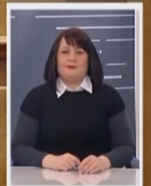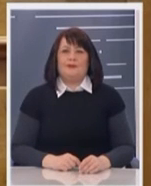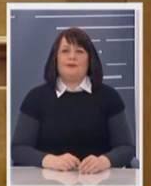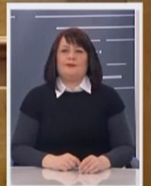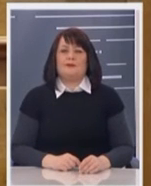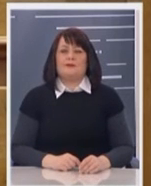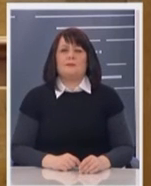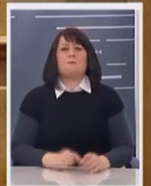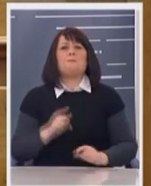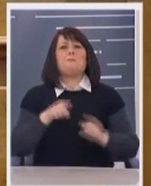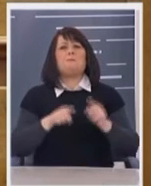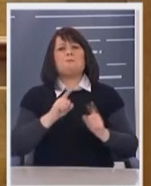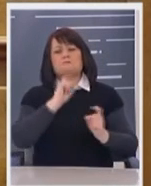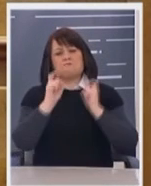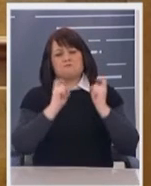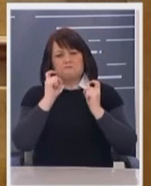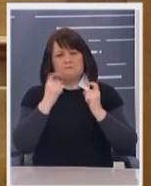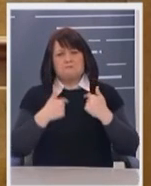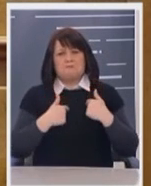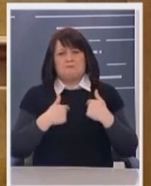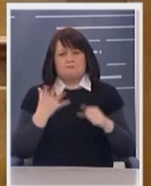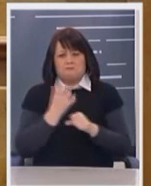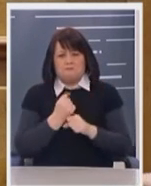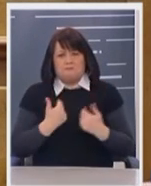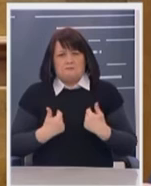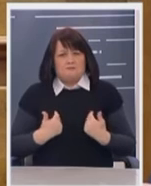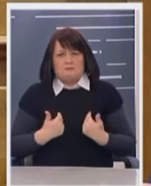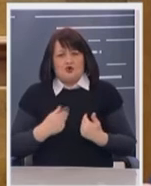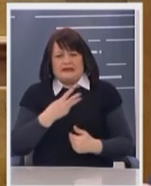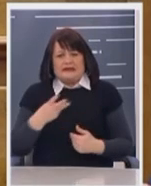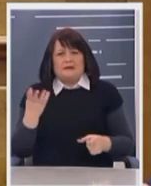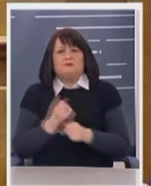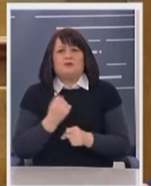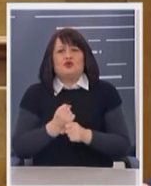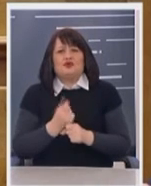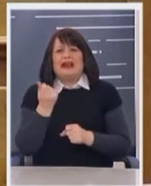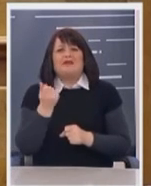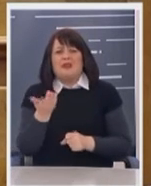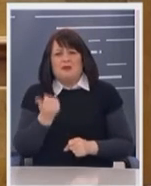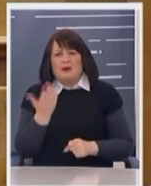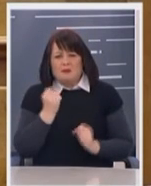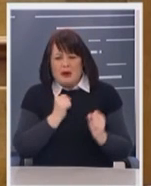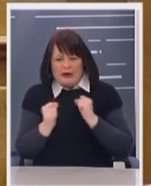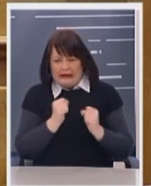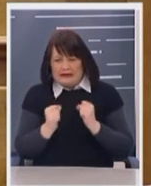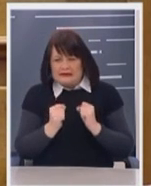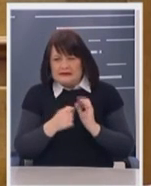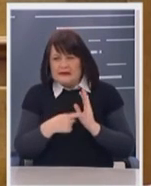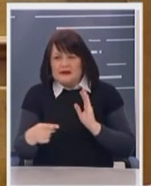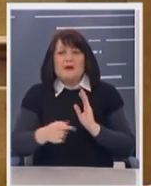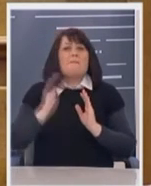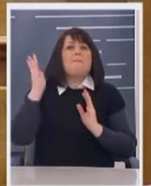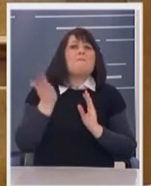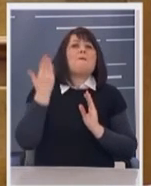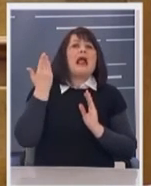Διερωτώνται διάφοροι πώς εμείς καταφέρνουμε σε αυτές τις οικονομικές συνθήκες να υλοποιήσουμε πράγματα που δεν είχαν γίνει στο